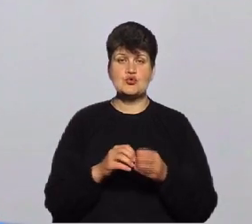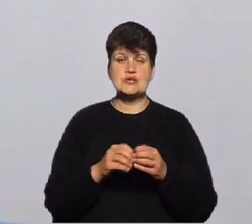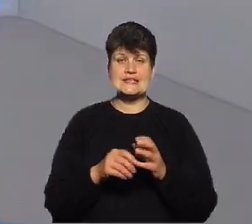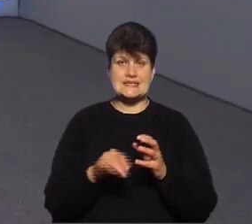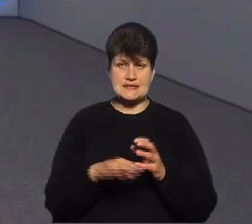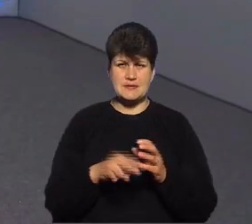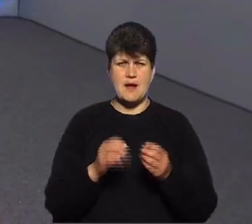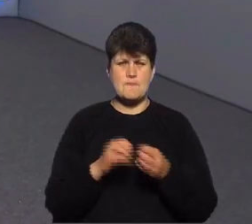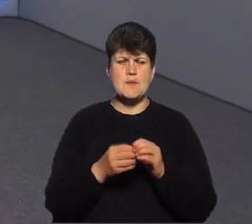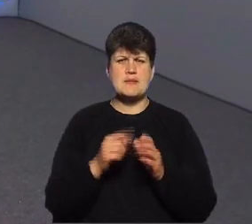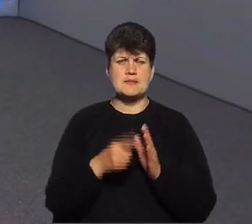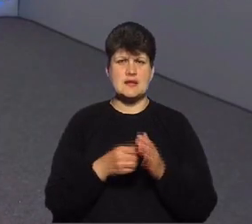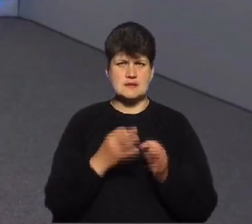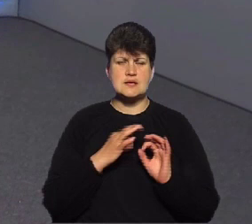скажете?